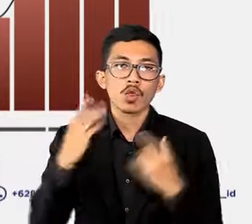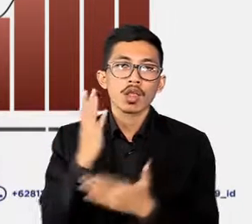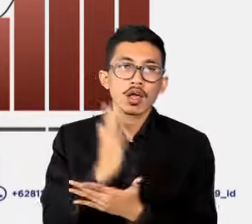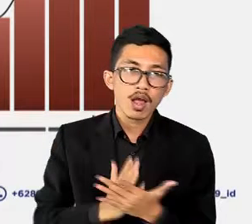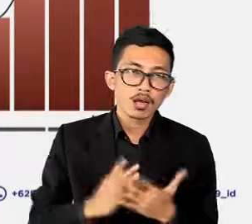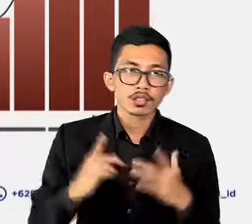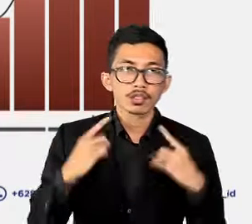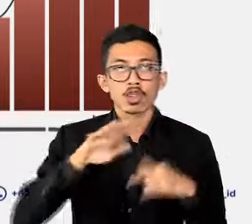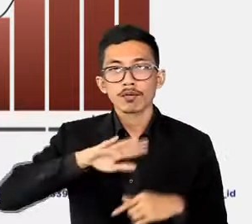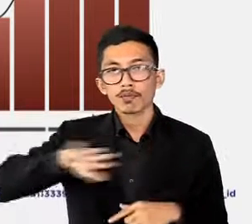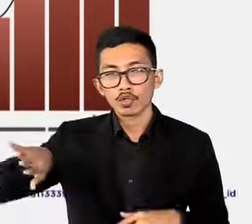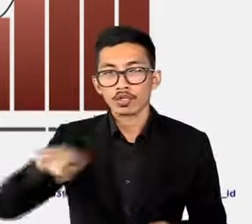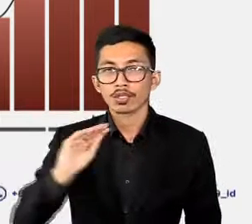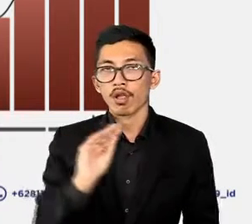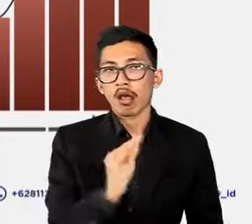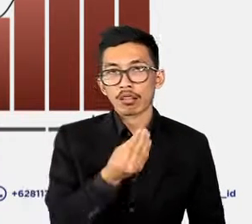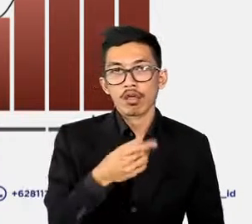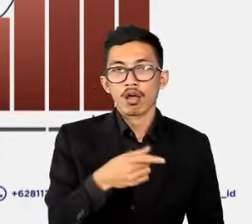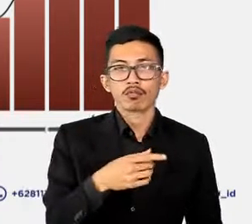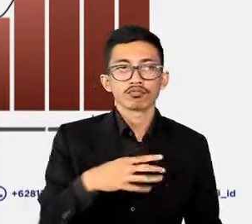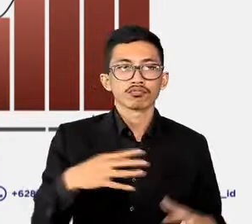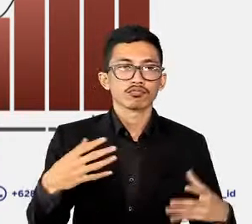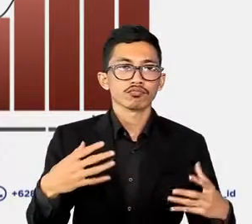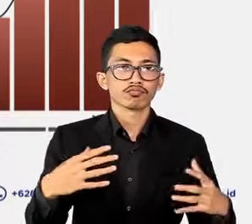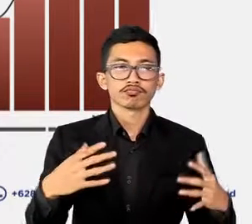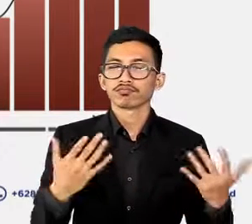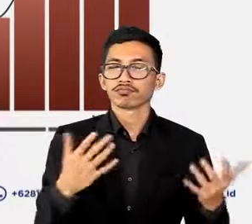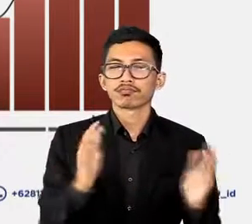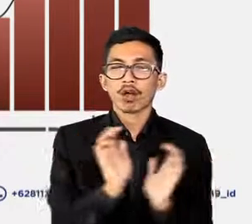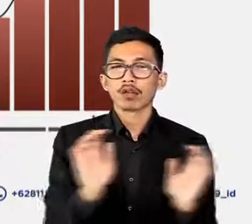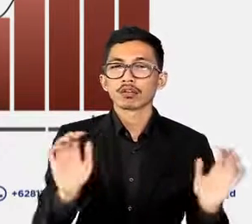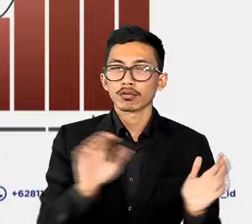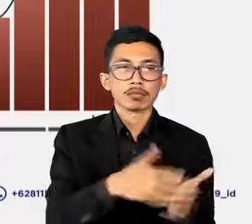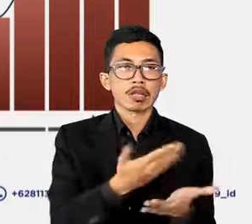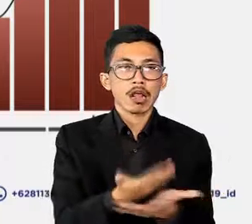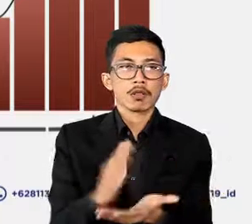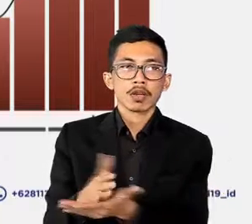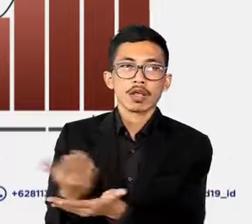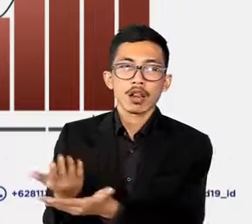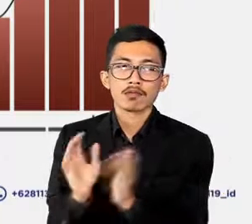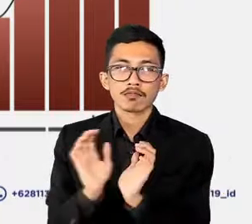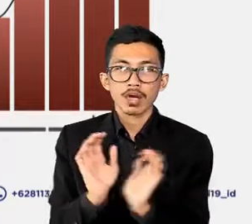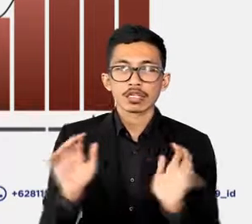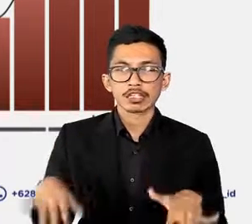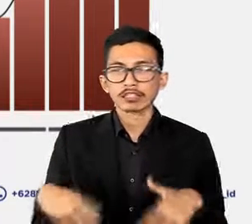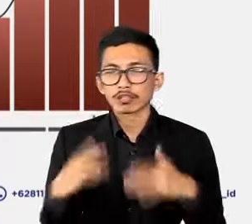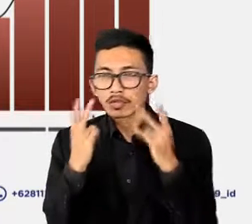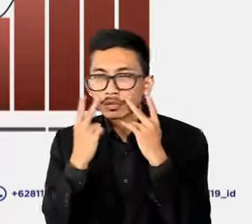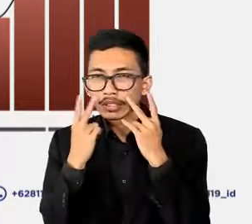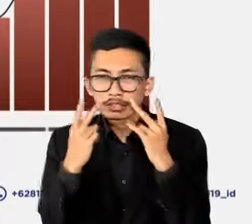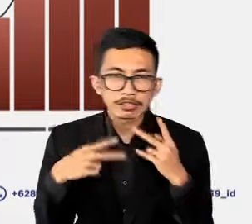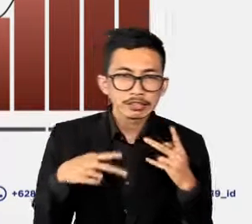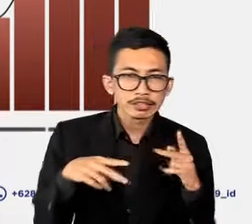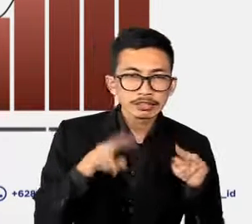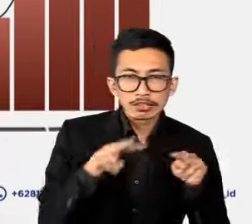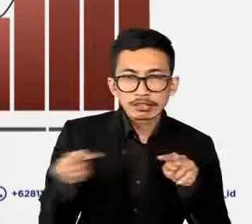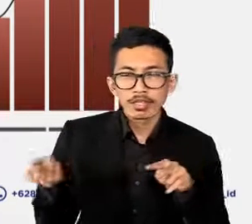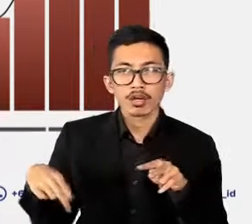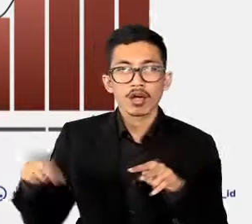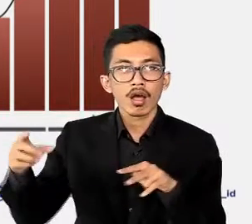Jawa Timur dan tapi masih menjadi penyumbang tertinggi kenaikan kematian Namun kita perlu waspada juga dengan